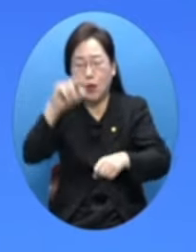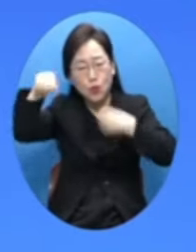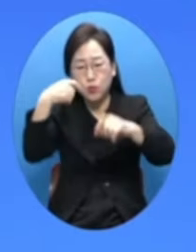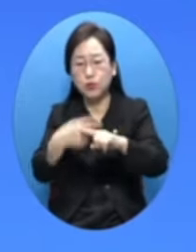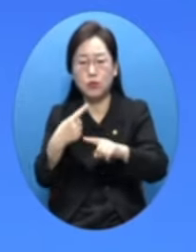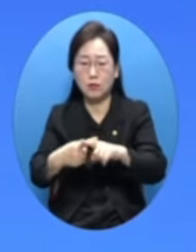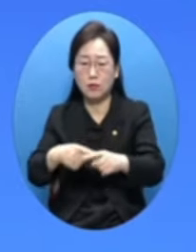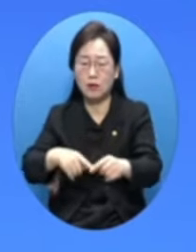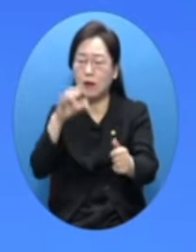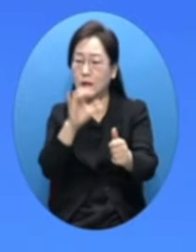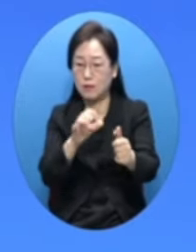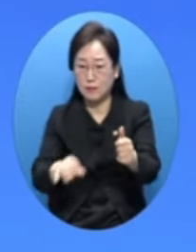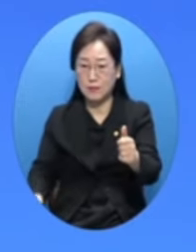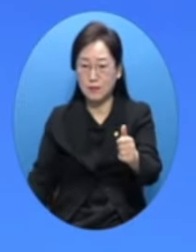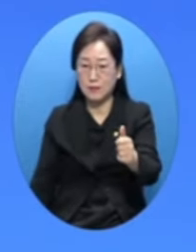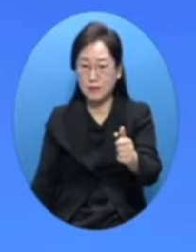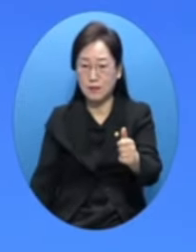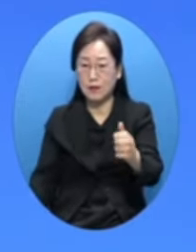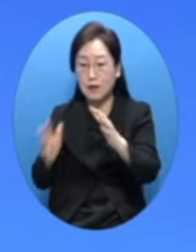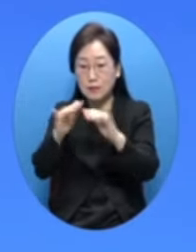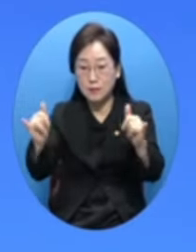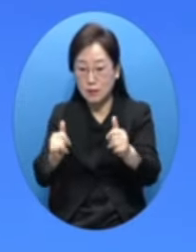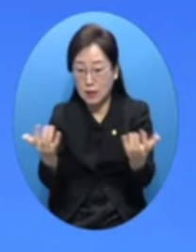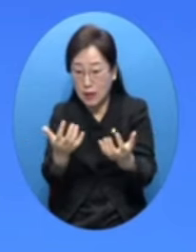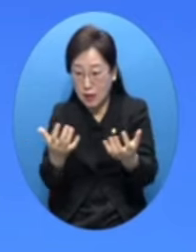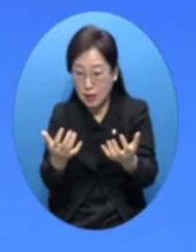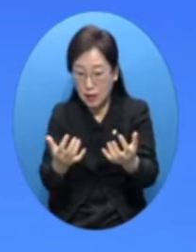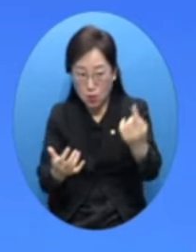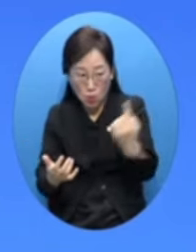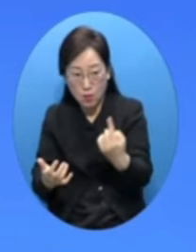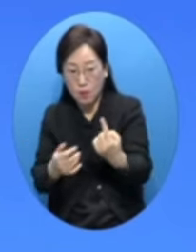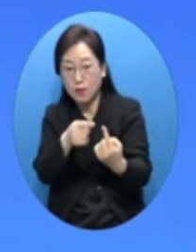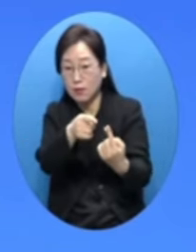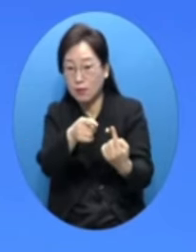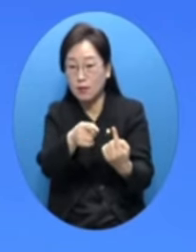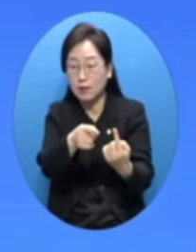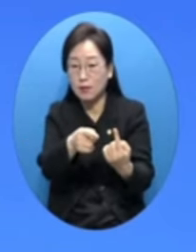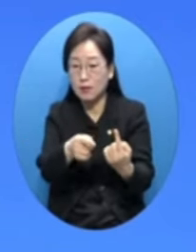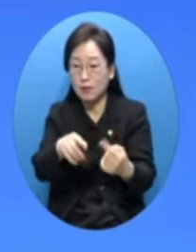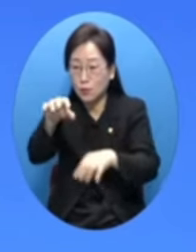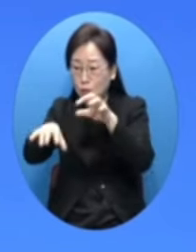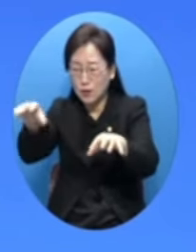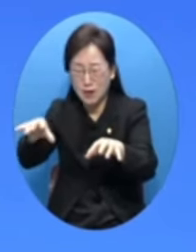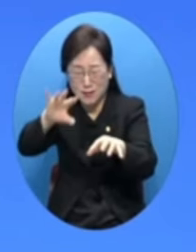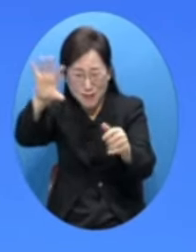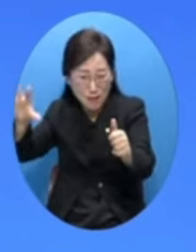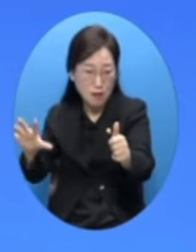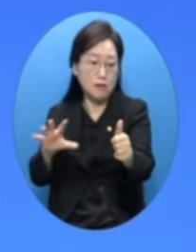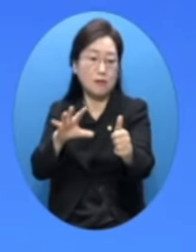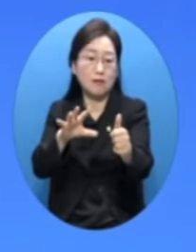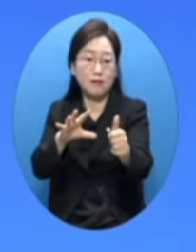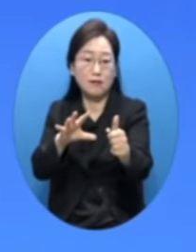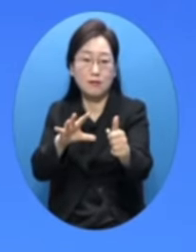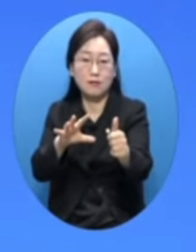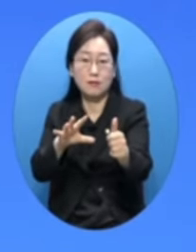다 이 한센병 환자만 지나가면 동네에서 일어나서